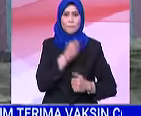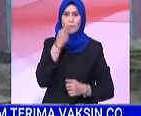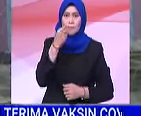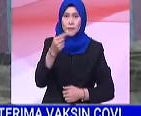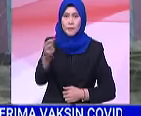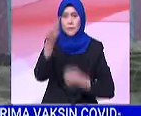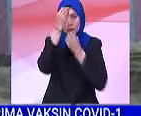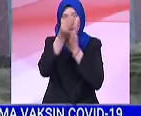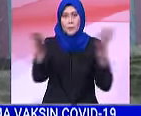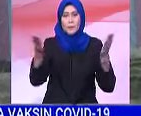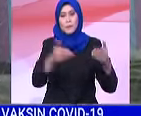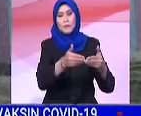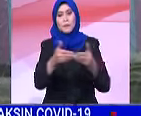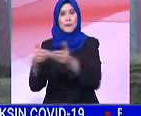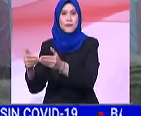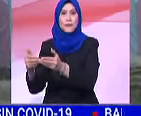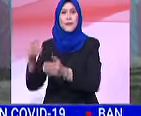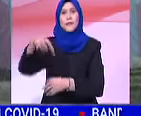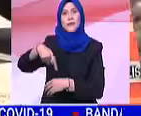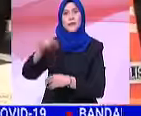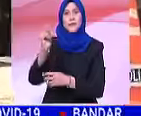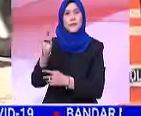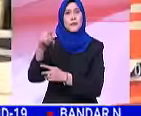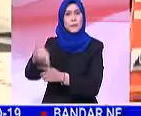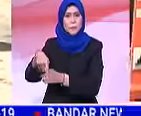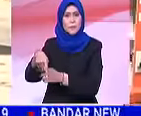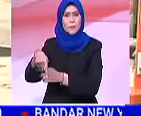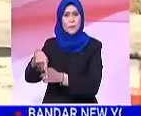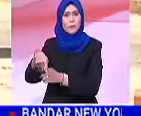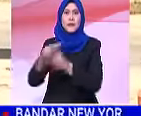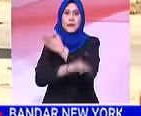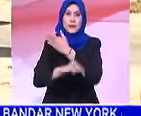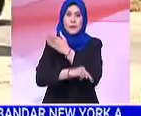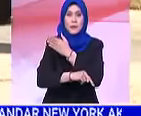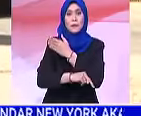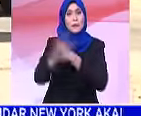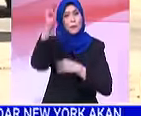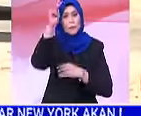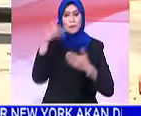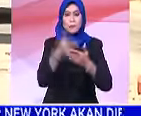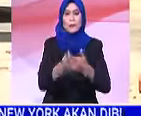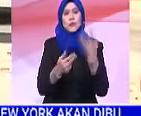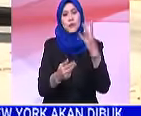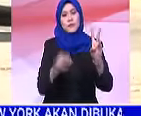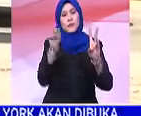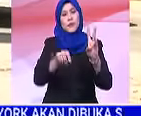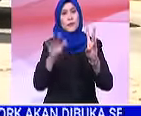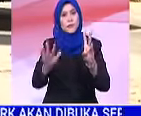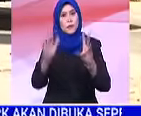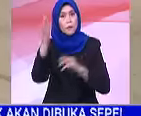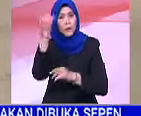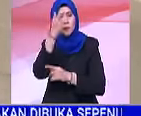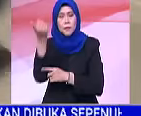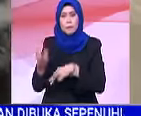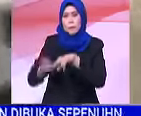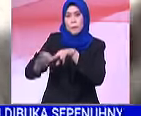Yaakob mengumumkan lanjutan pelaksanaan Perintah Kawalan Pergerakan PKP di negeri ini sehingga 17 Mei berikutan peningkatan